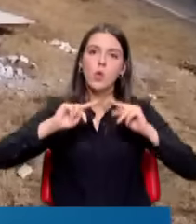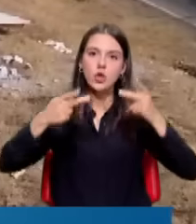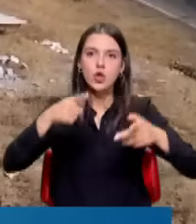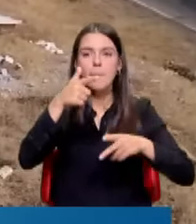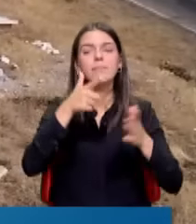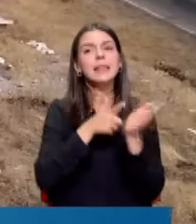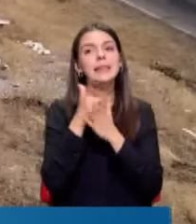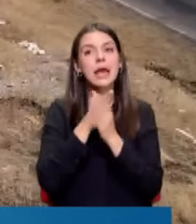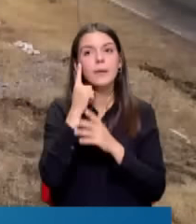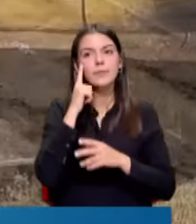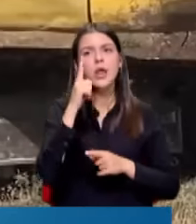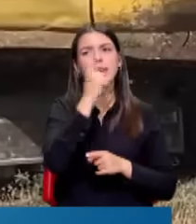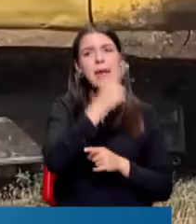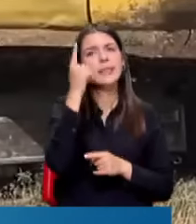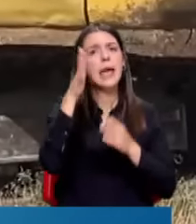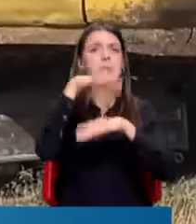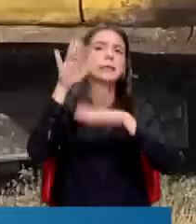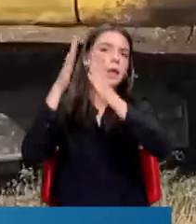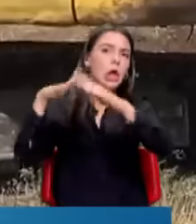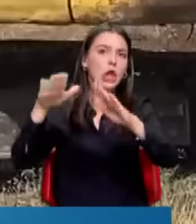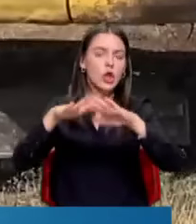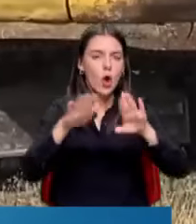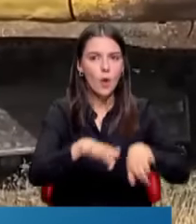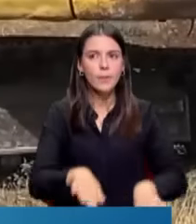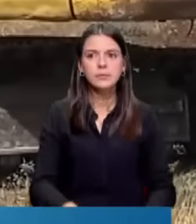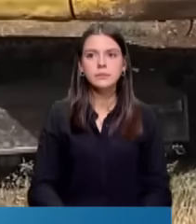bahçeleri tek tek yıkılıyor.